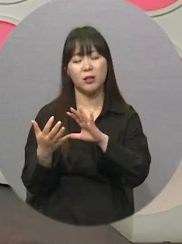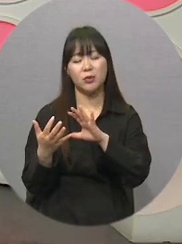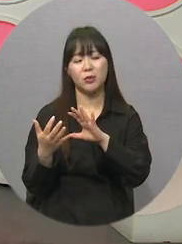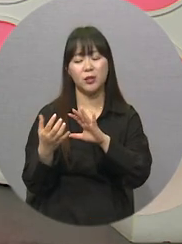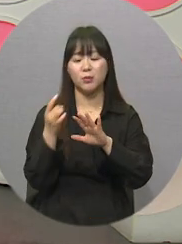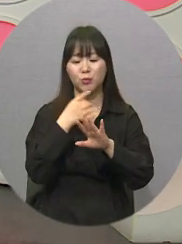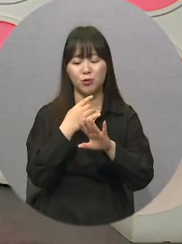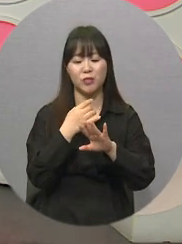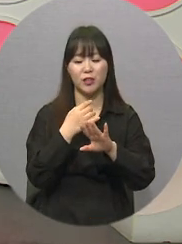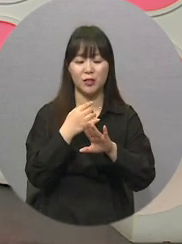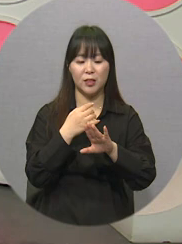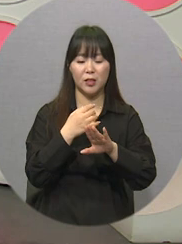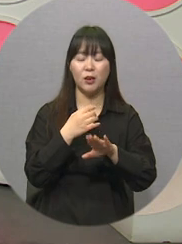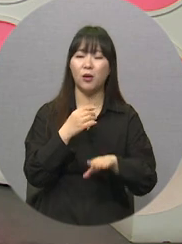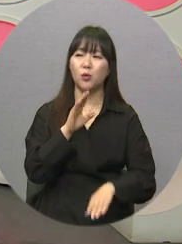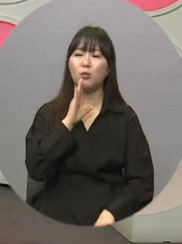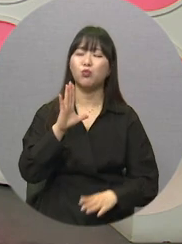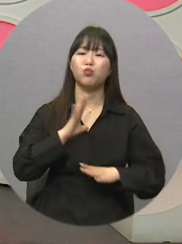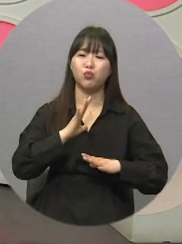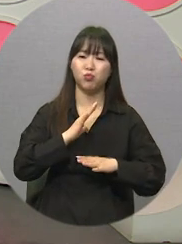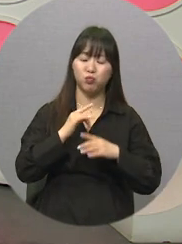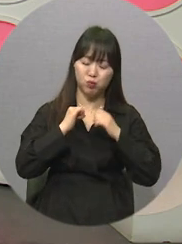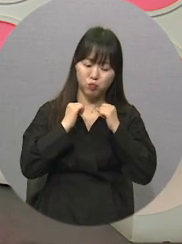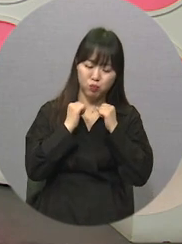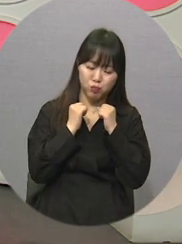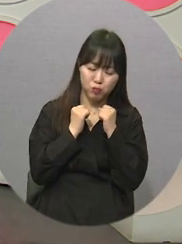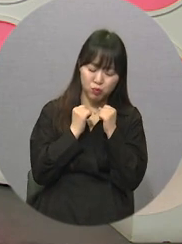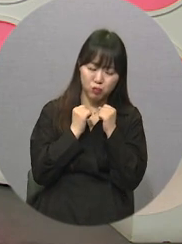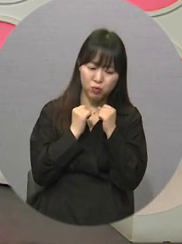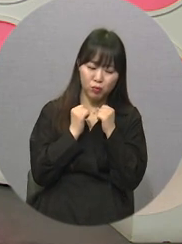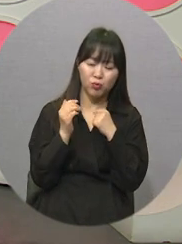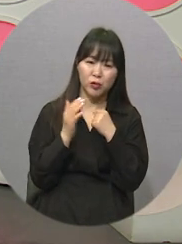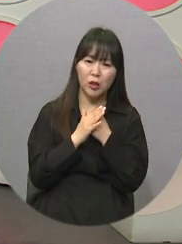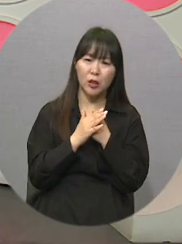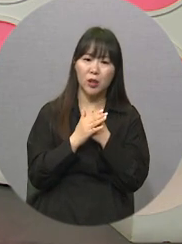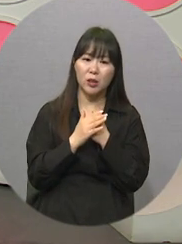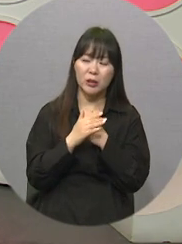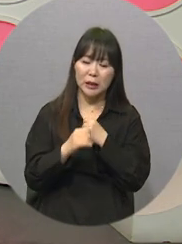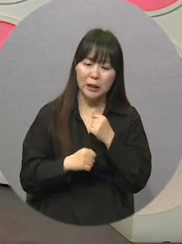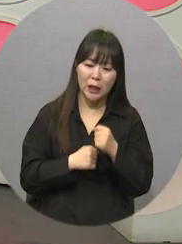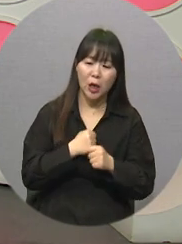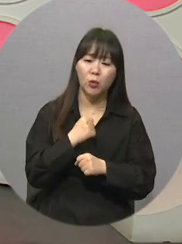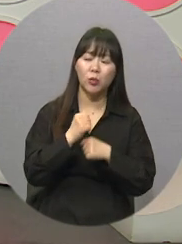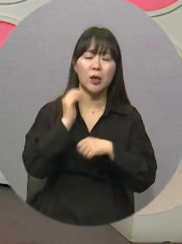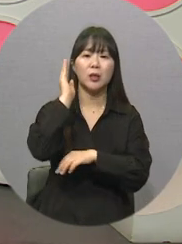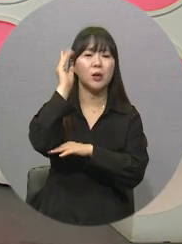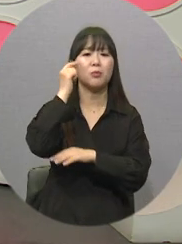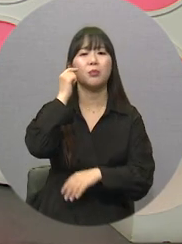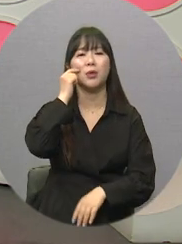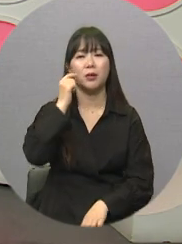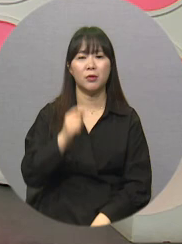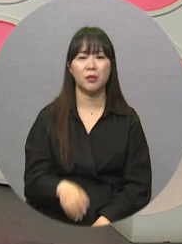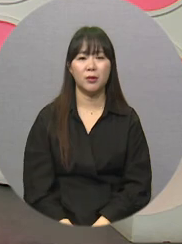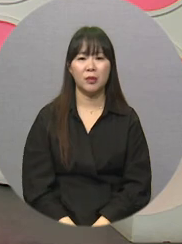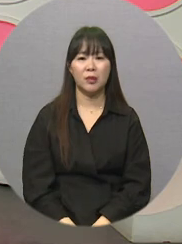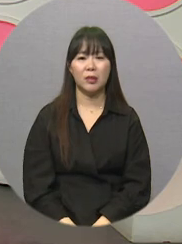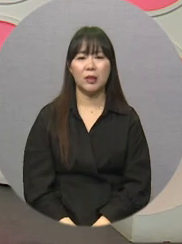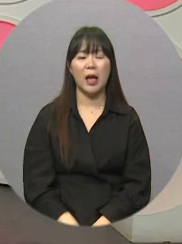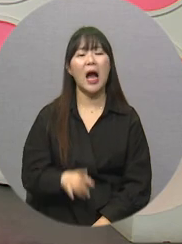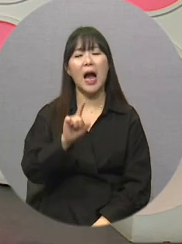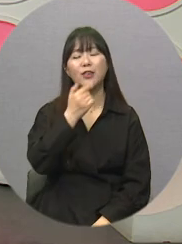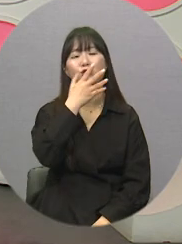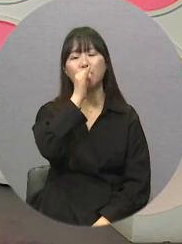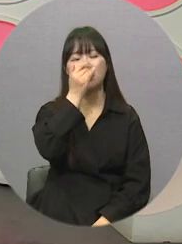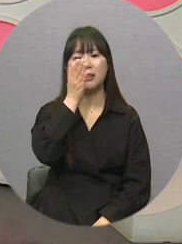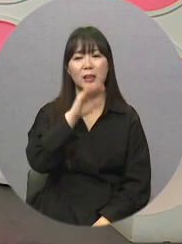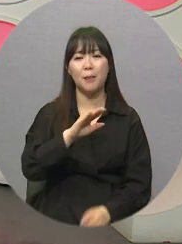굉장히 무서웠어요. 뭐 주눅 들어가지고요. 네. 이렇게 자유롭게 그냥 탁 펼치지 못했어요. 아, 그 그랬군요. 뒤로부터. 아니, 안 그런 걸 수도 있는데